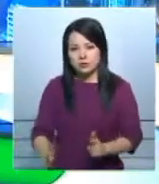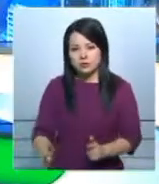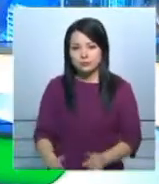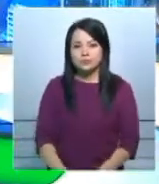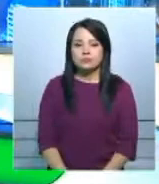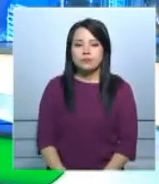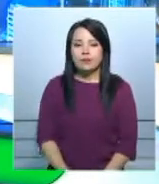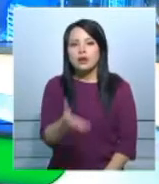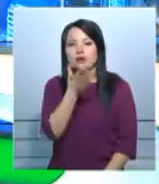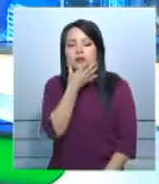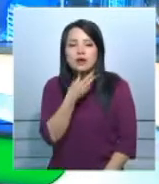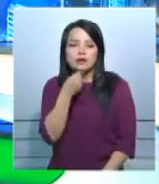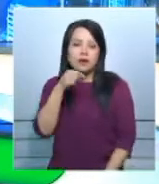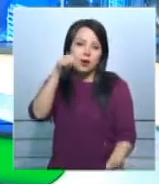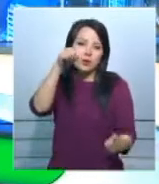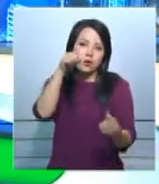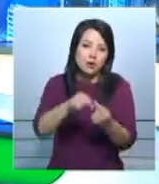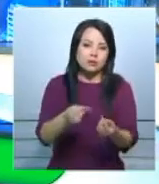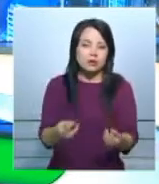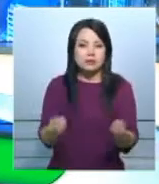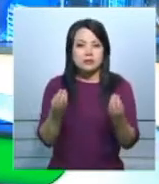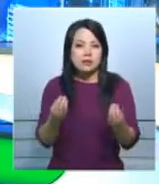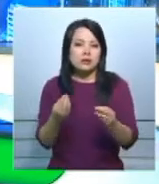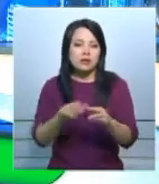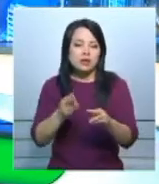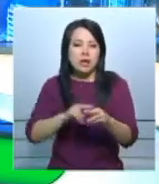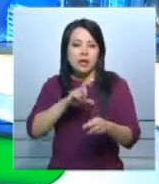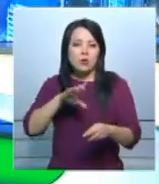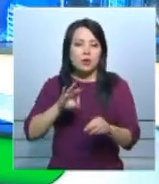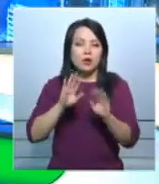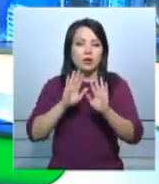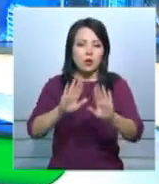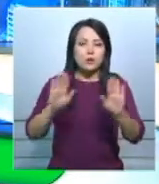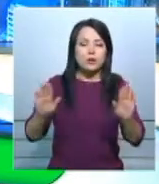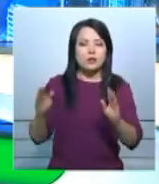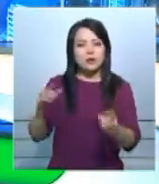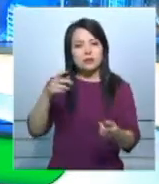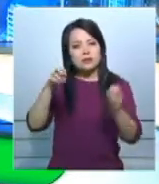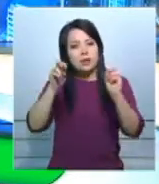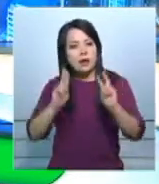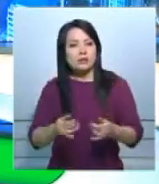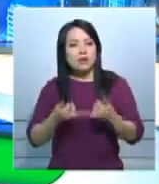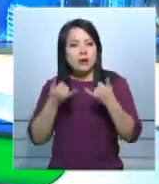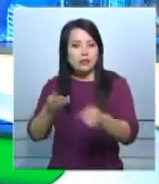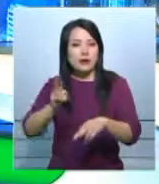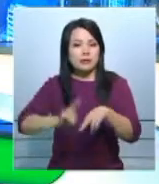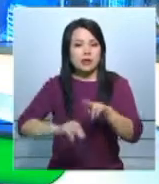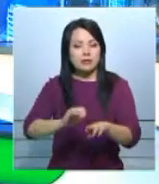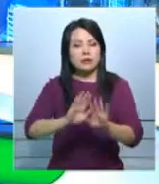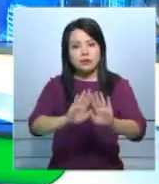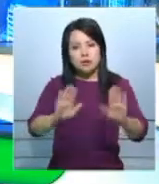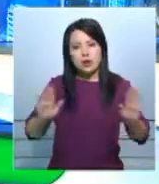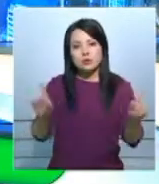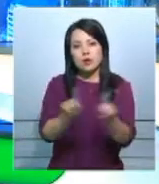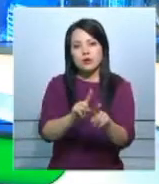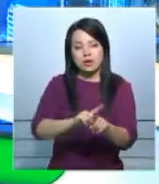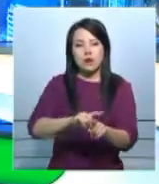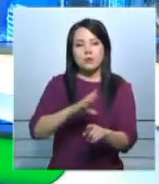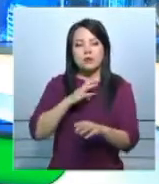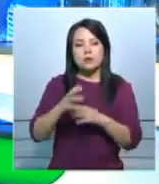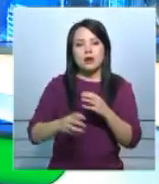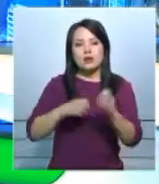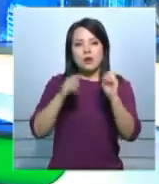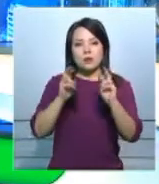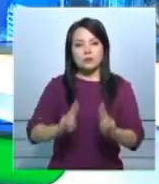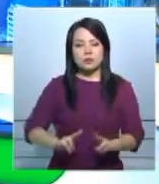Үйлесімді, әдемі әрі мазмұнды экспо көрмесіне арнап салынып жатқан ғимараттарға халықаралық көрмелер бюросының бас хатшысы